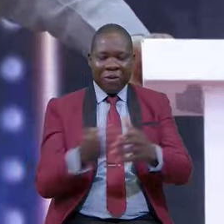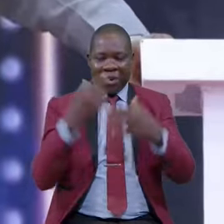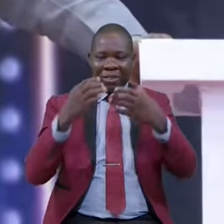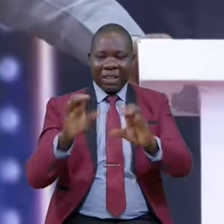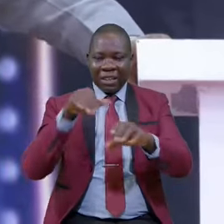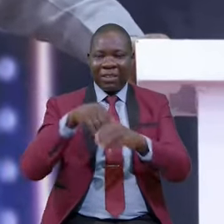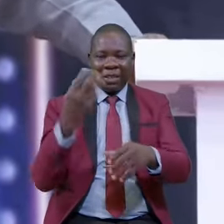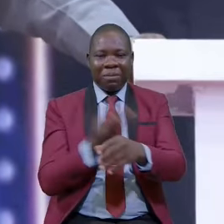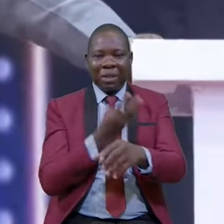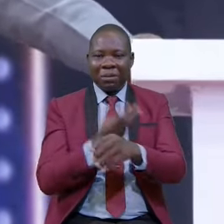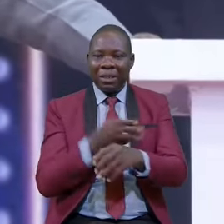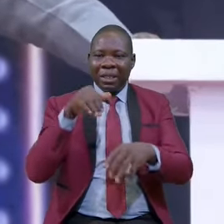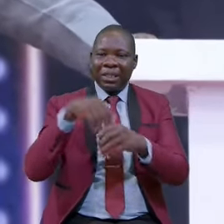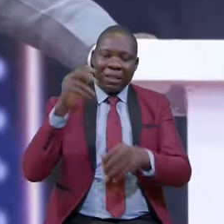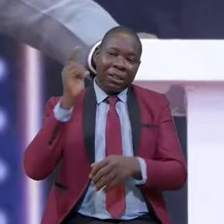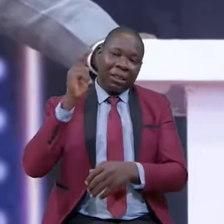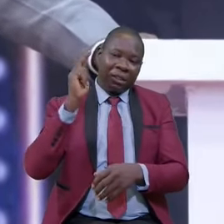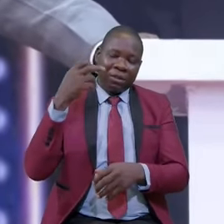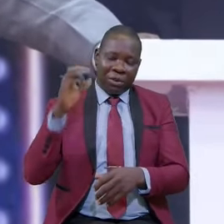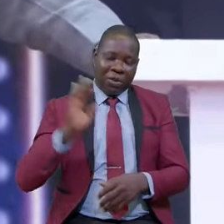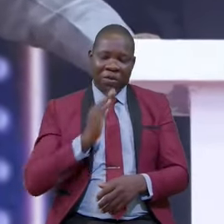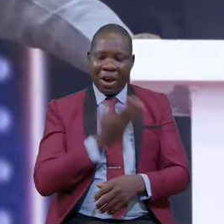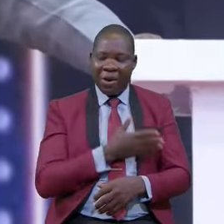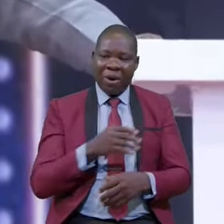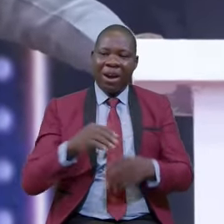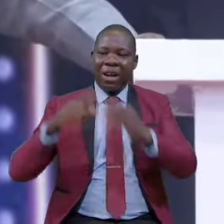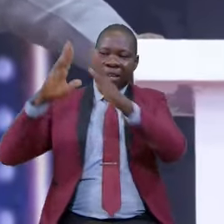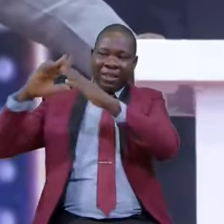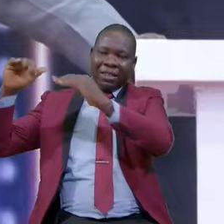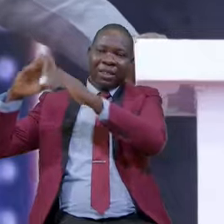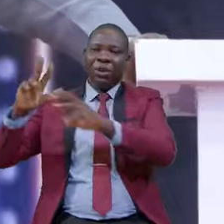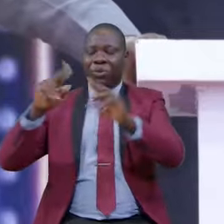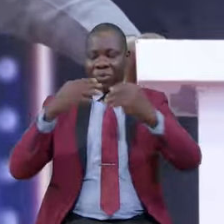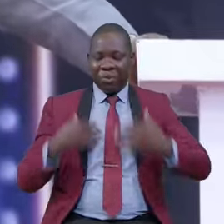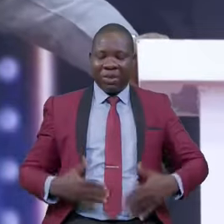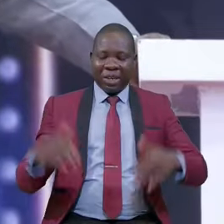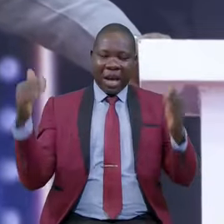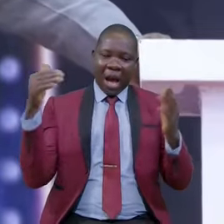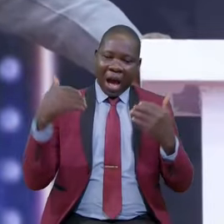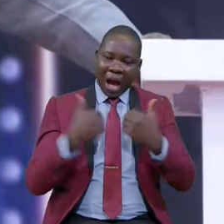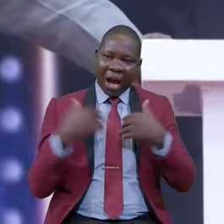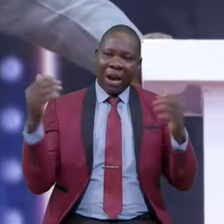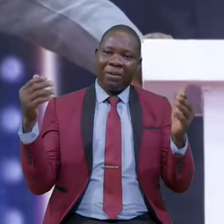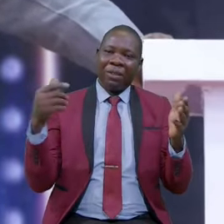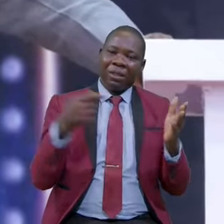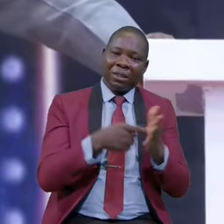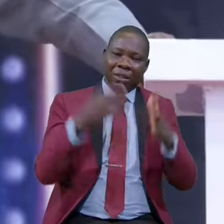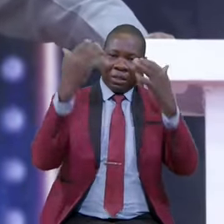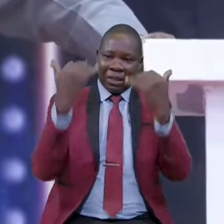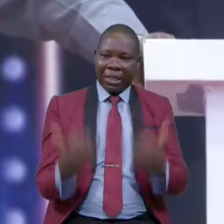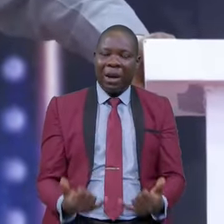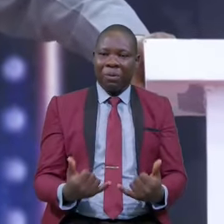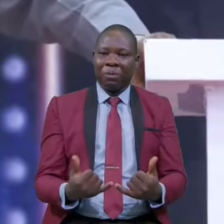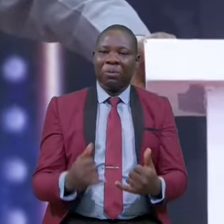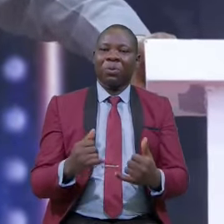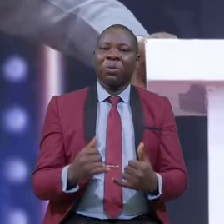pas. Il dit, dans l'histoire de notre ville, personne n'avait eu ça. Maintenant, avance. Go